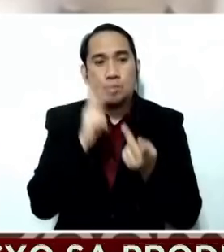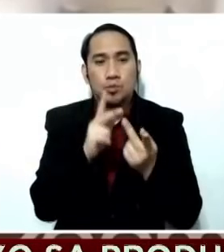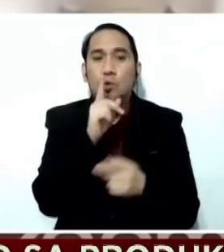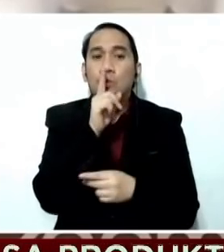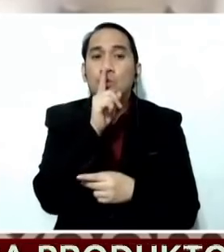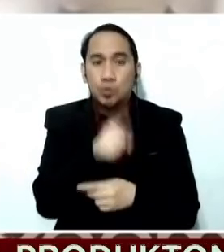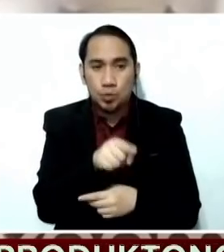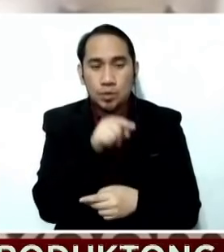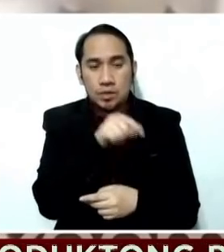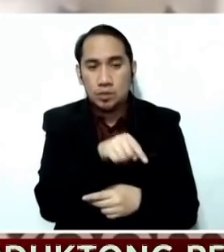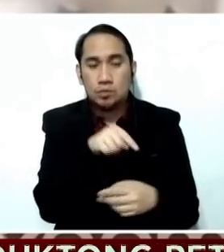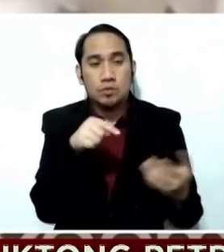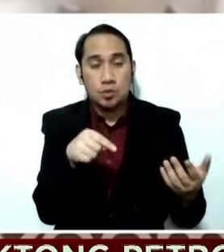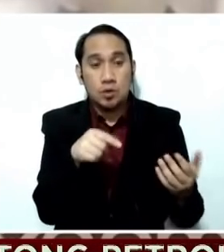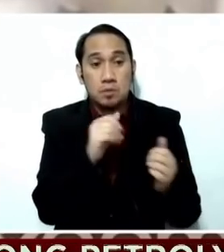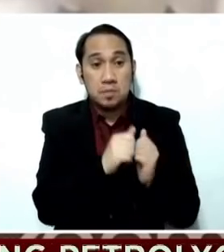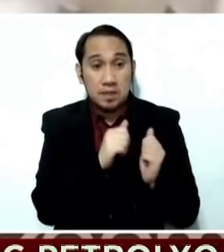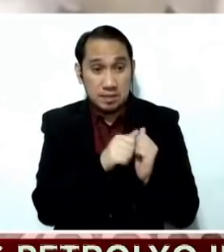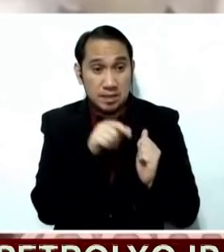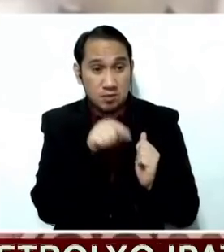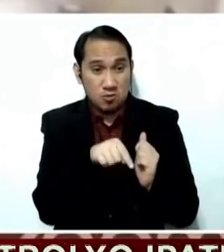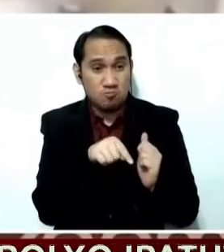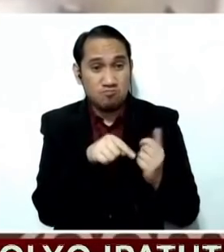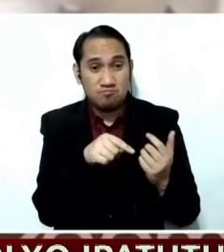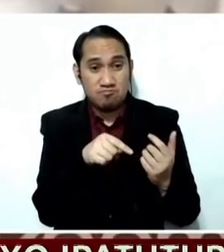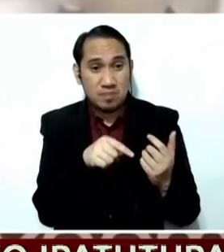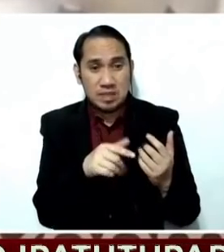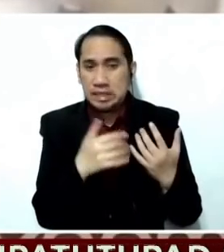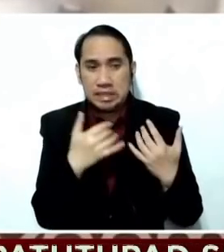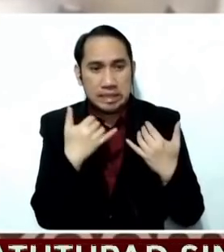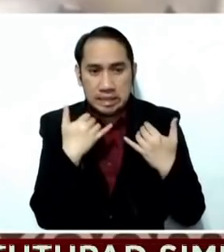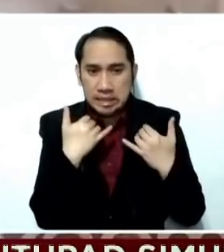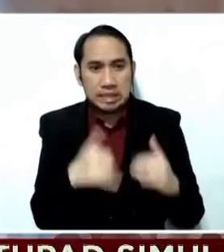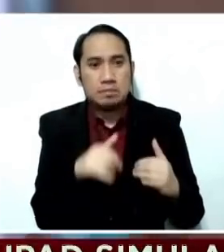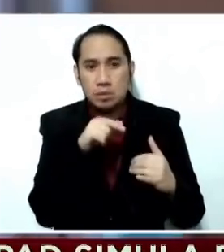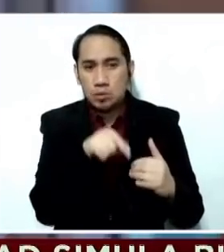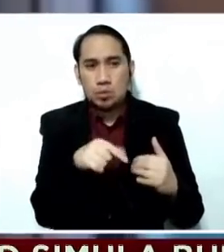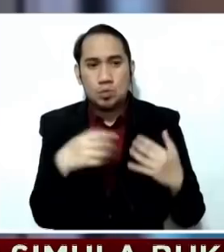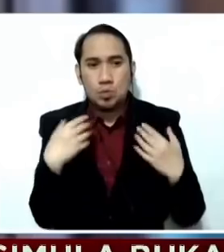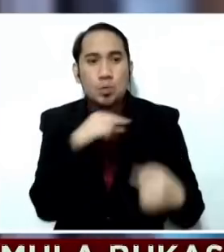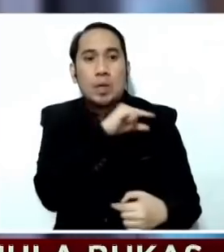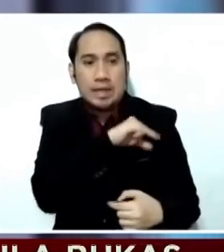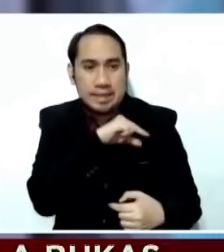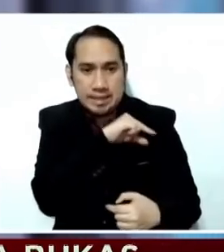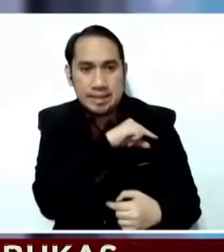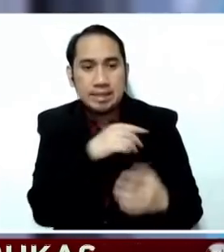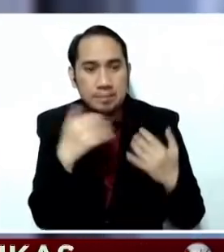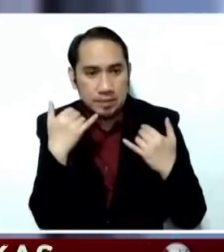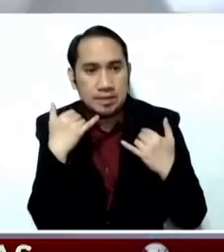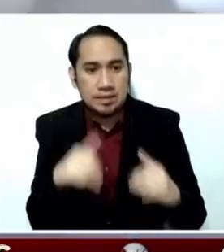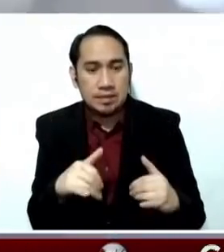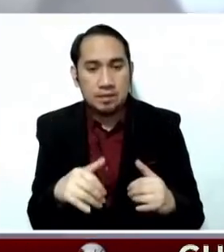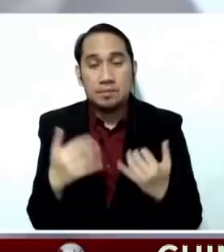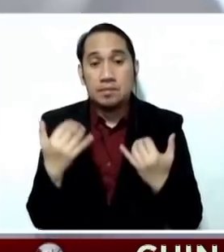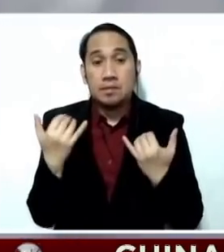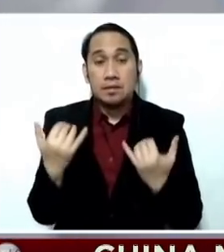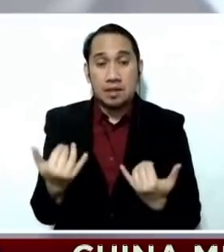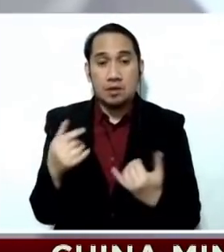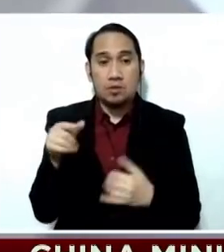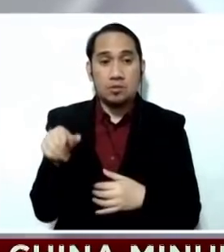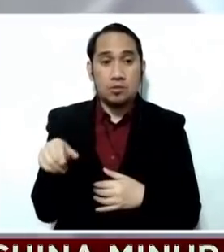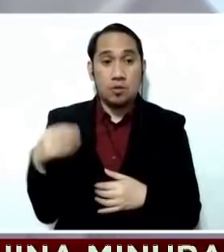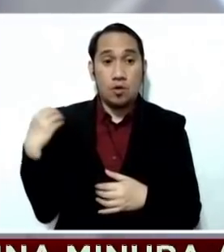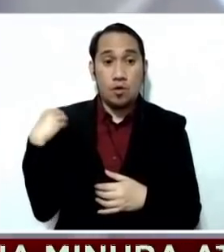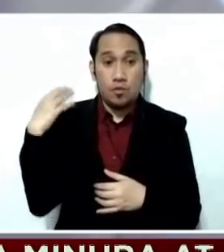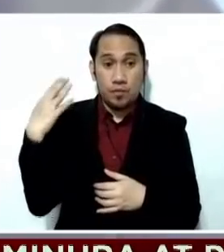the potency of the vaccine is maintained while we transport and store them. Nananatili rin ang kumpiyansa ng mga opisyal ng mga